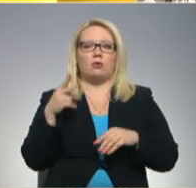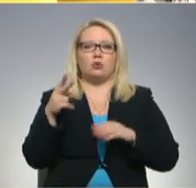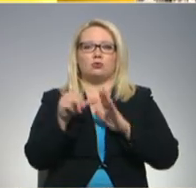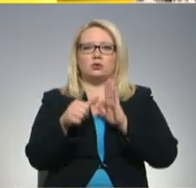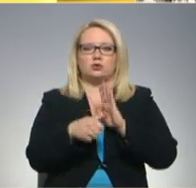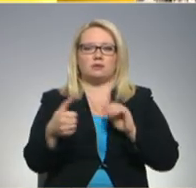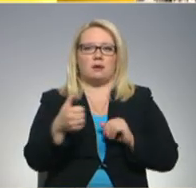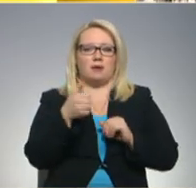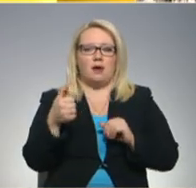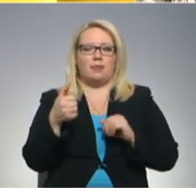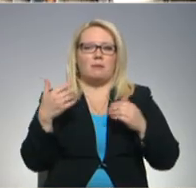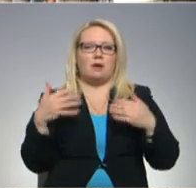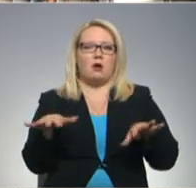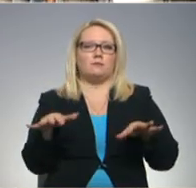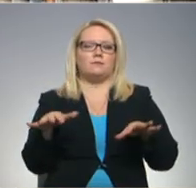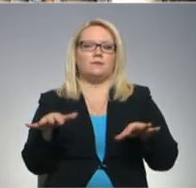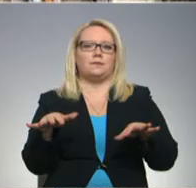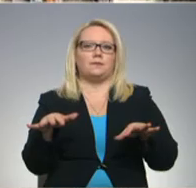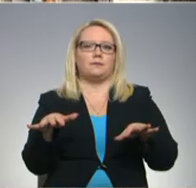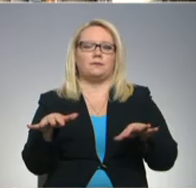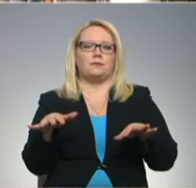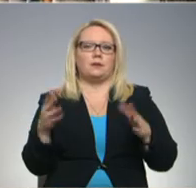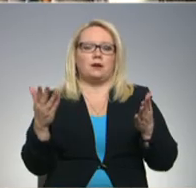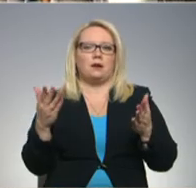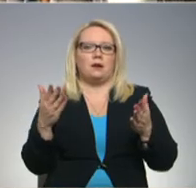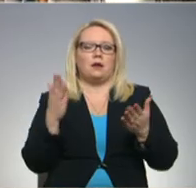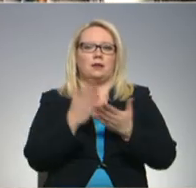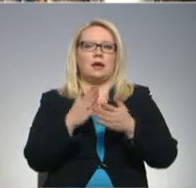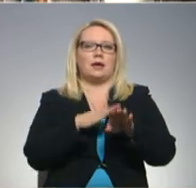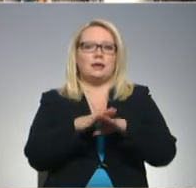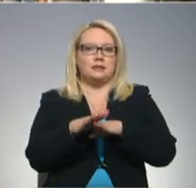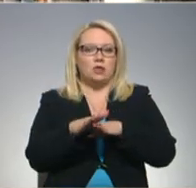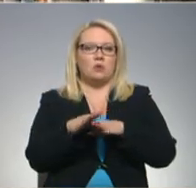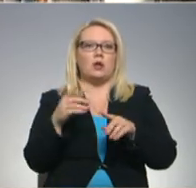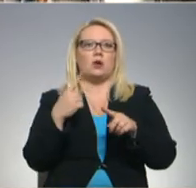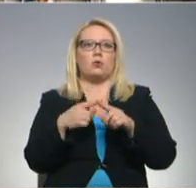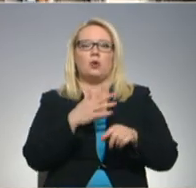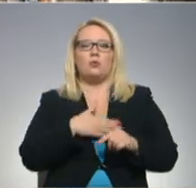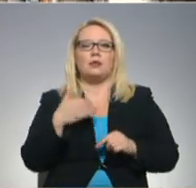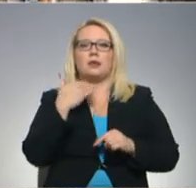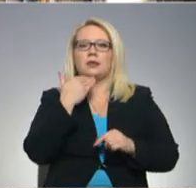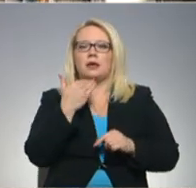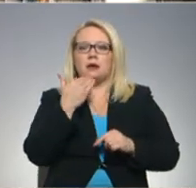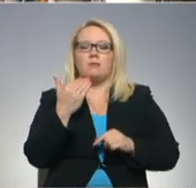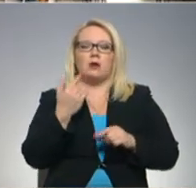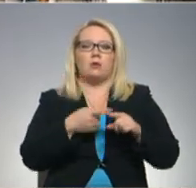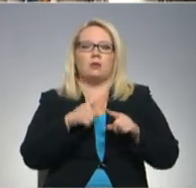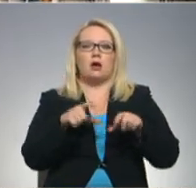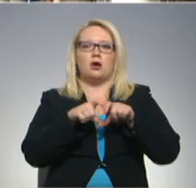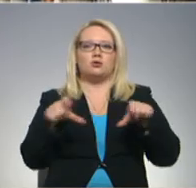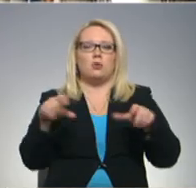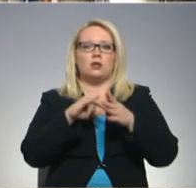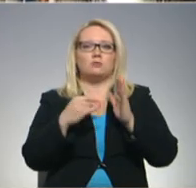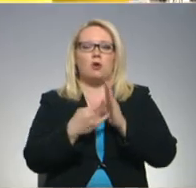2016. Gadam ir tā kā, nu, jau tiek īstenoti un ļoti negribētos tā kā skolas